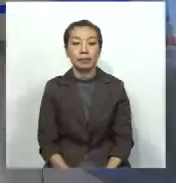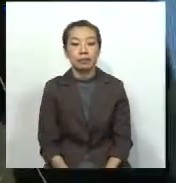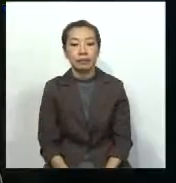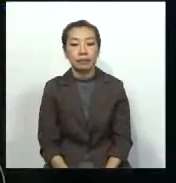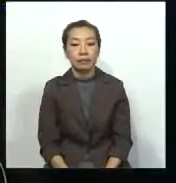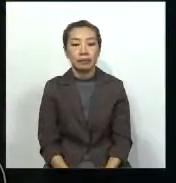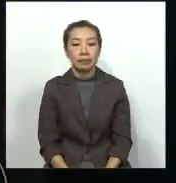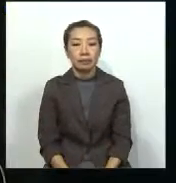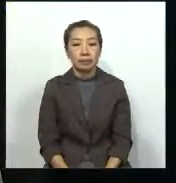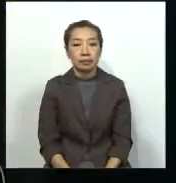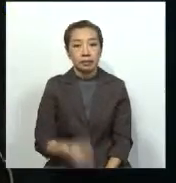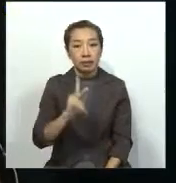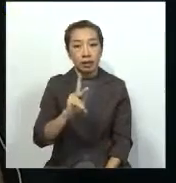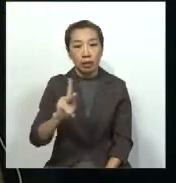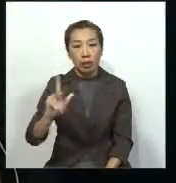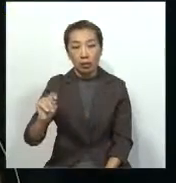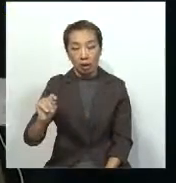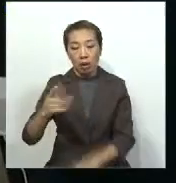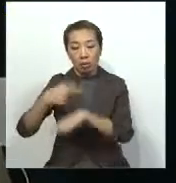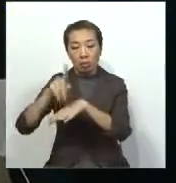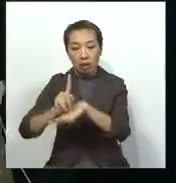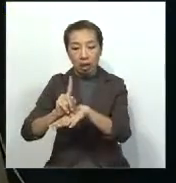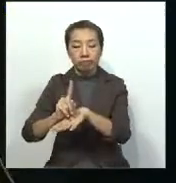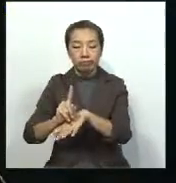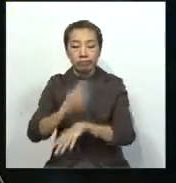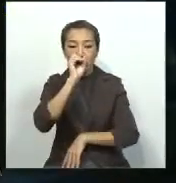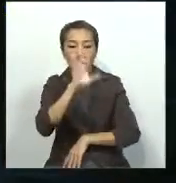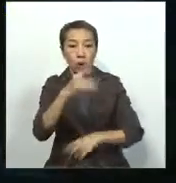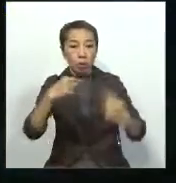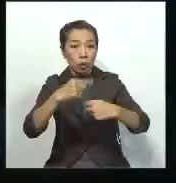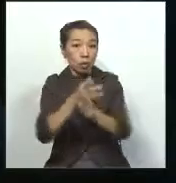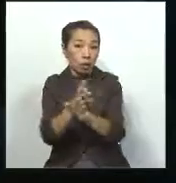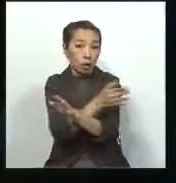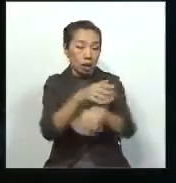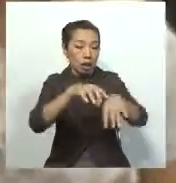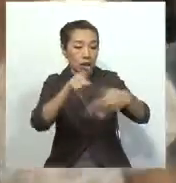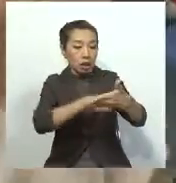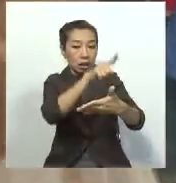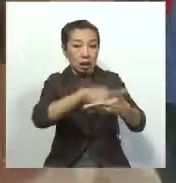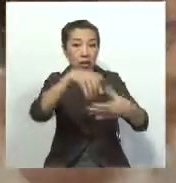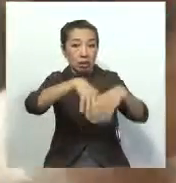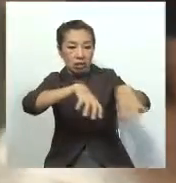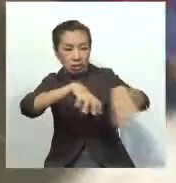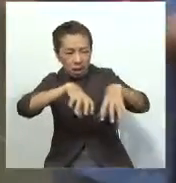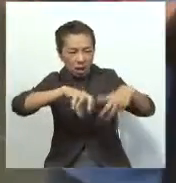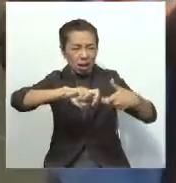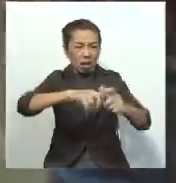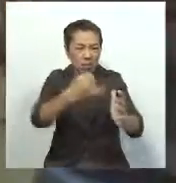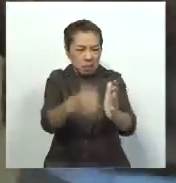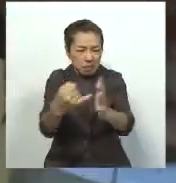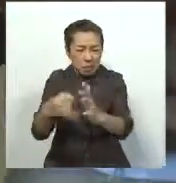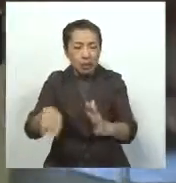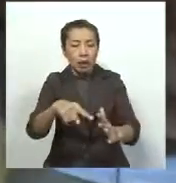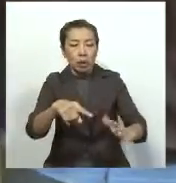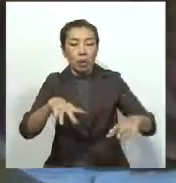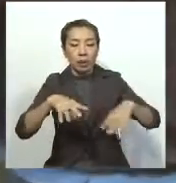โดยนายอิทธิพรบุญประคองประธานกกต.ก็ออกมายอมรับข้อผิดพลาดที่เกิดขึ้นในการจัดการเลือกตั้งนะคะพร้อมกับน้อมรับกระแสวิพ